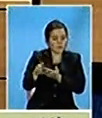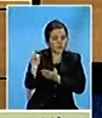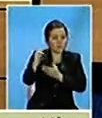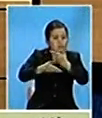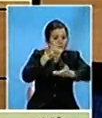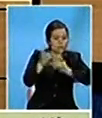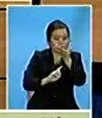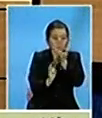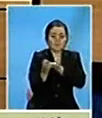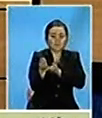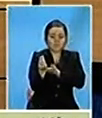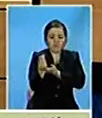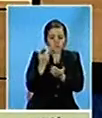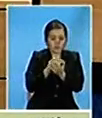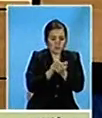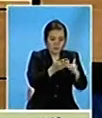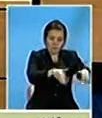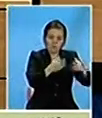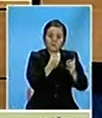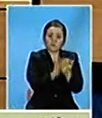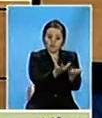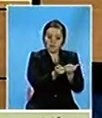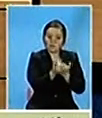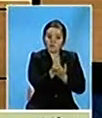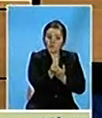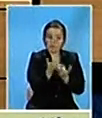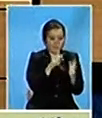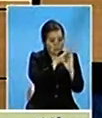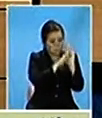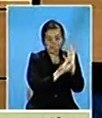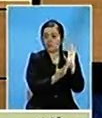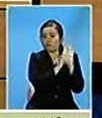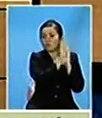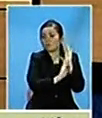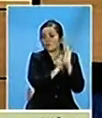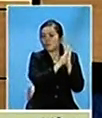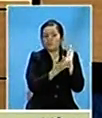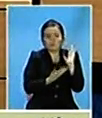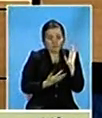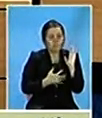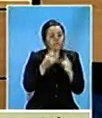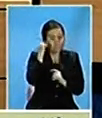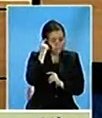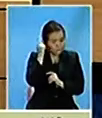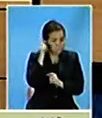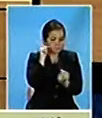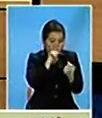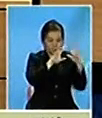ไหร่รายได้ที่ควรจะรับเป็นเท่าไหร่แต่นี่ไม่มีเพราะนั้นทำให้ท่านคิดว่ารัฐบ